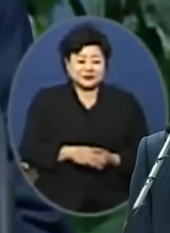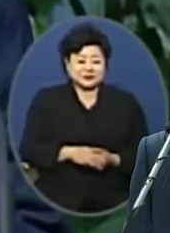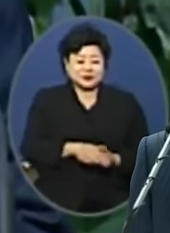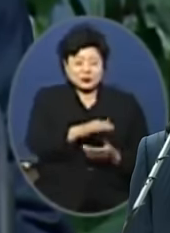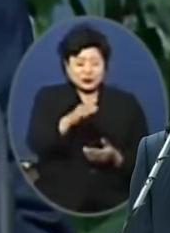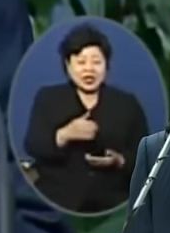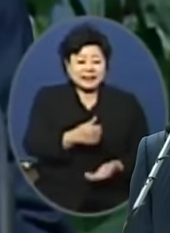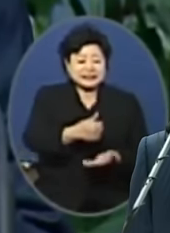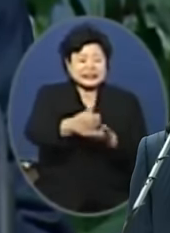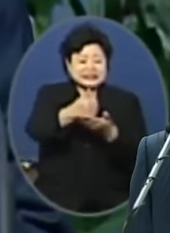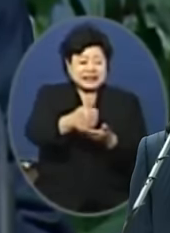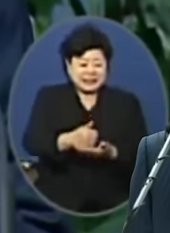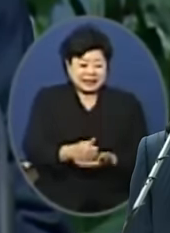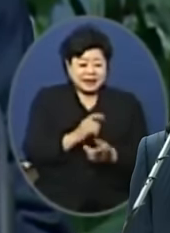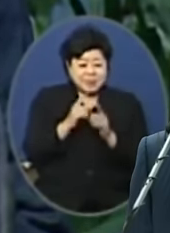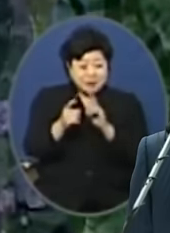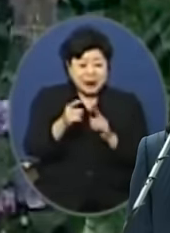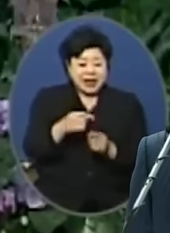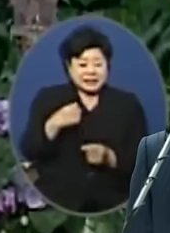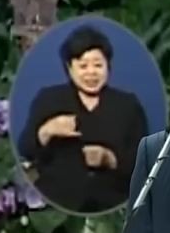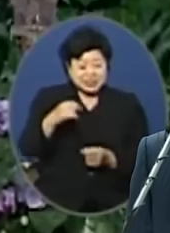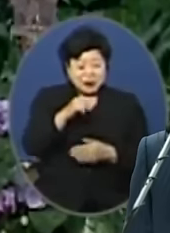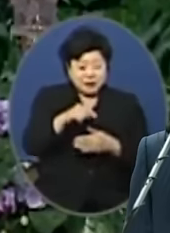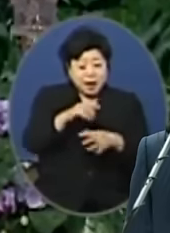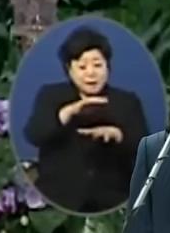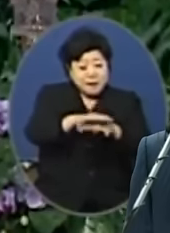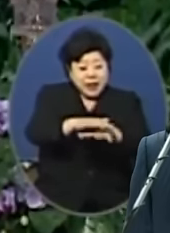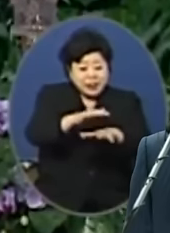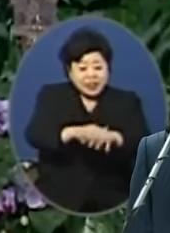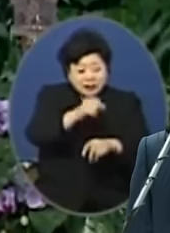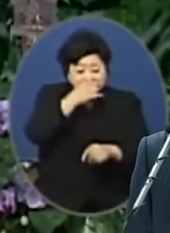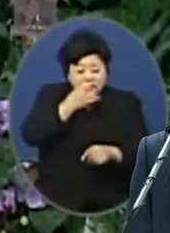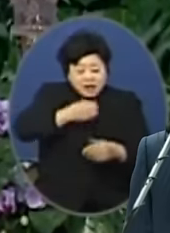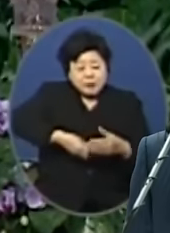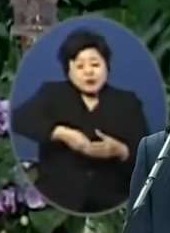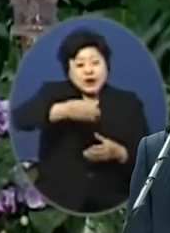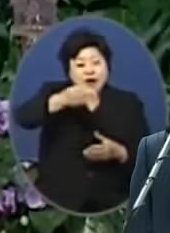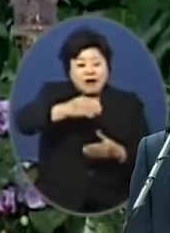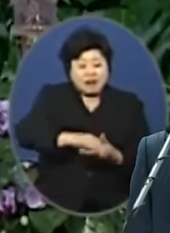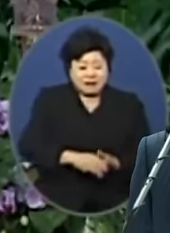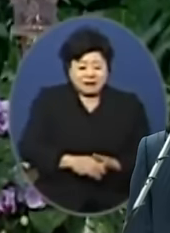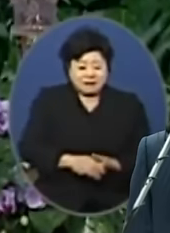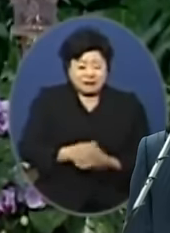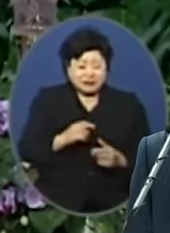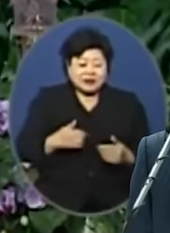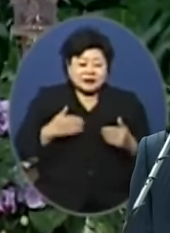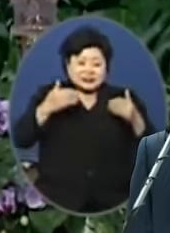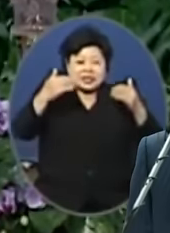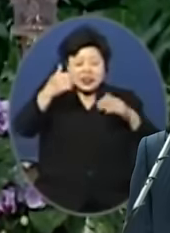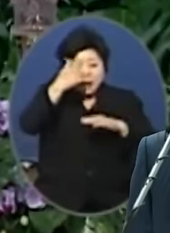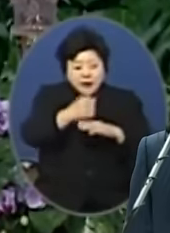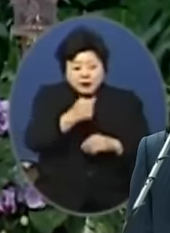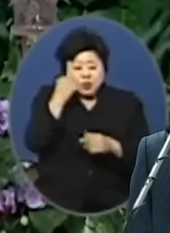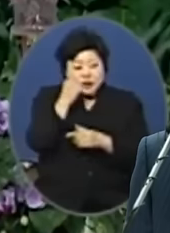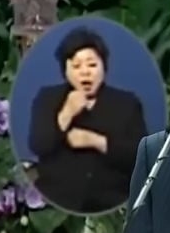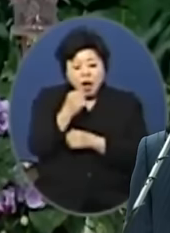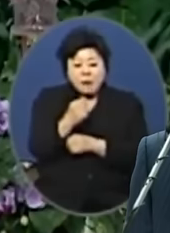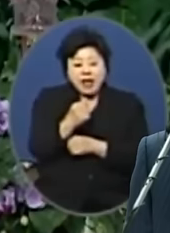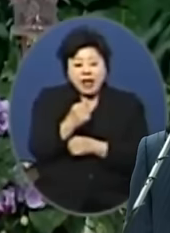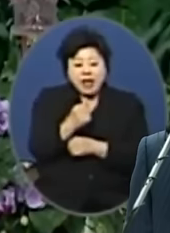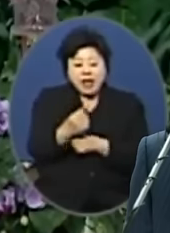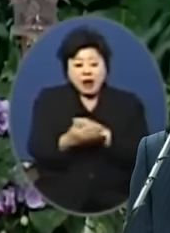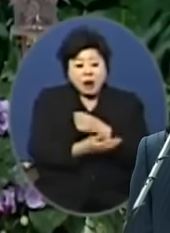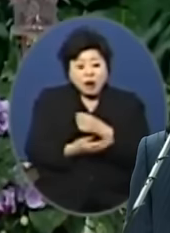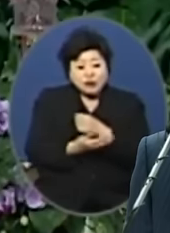우리가 칭찬과 격려의 말로서 자녀의 마음밭에 좋은 씨앗을 뿌리면 점점 자라서 마침내 좋은 열매를